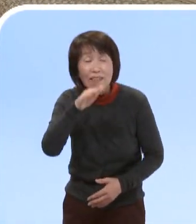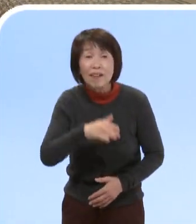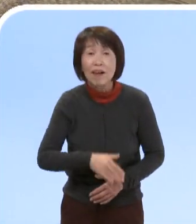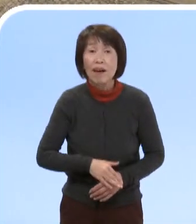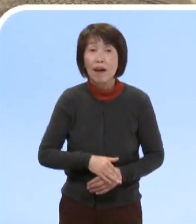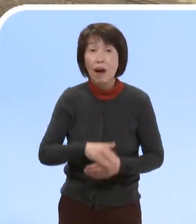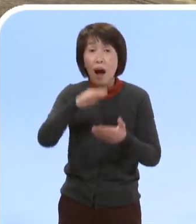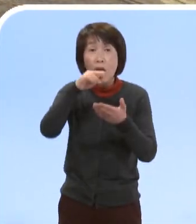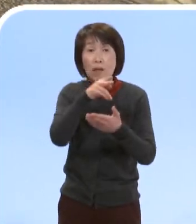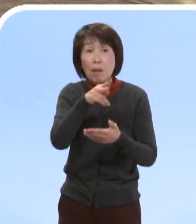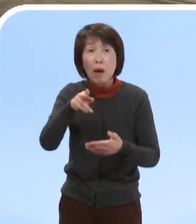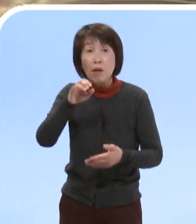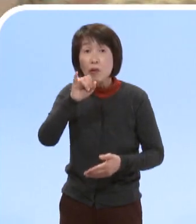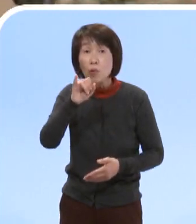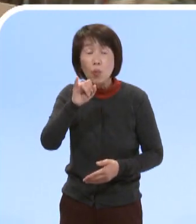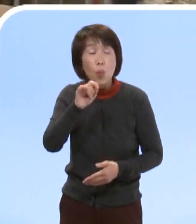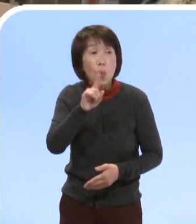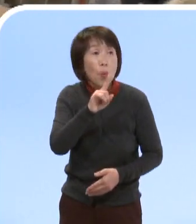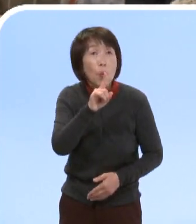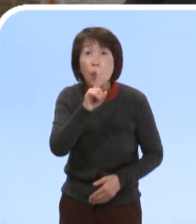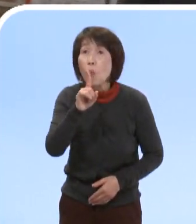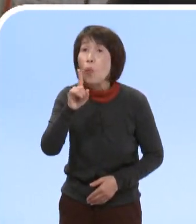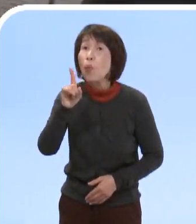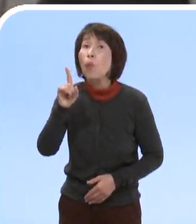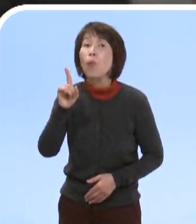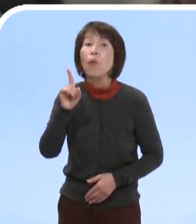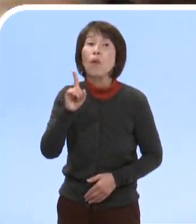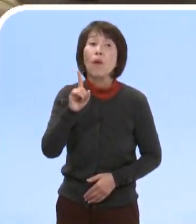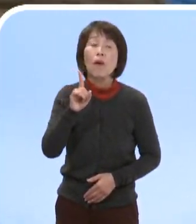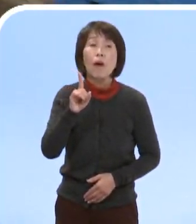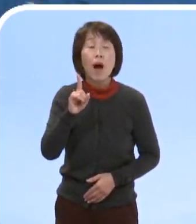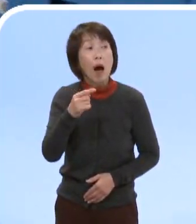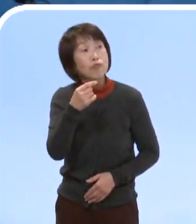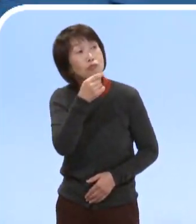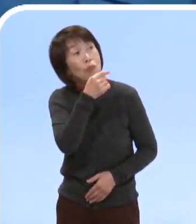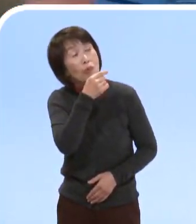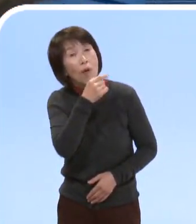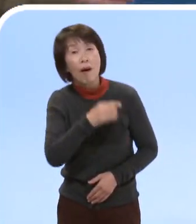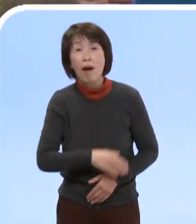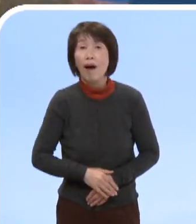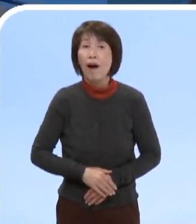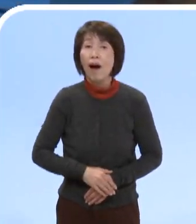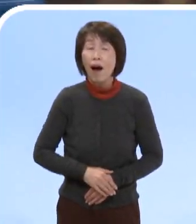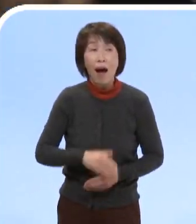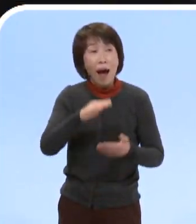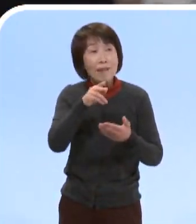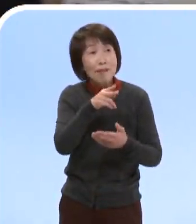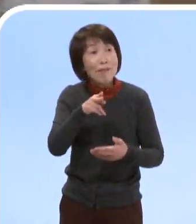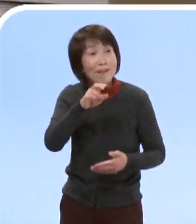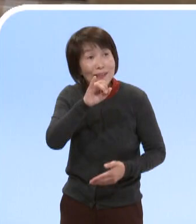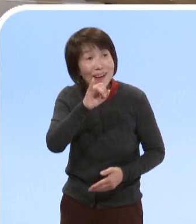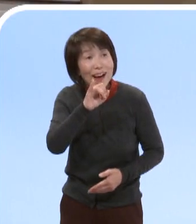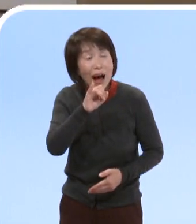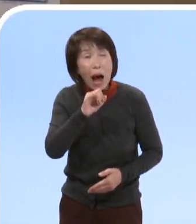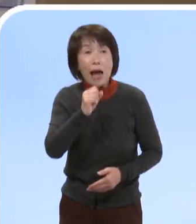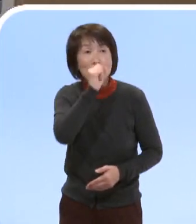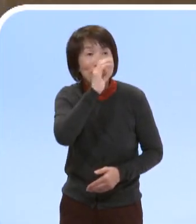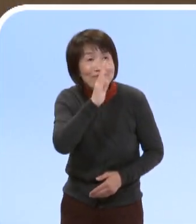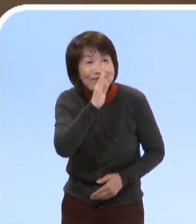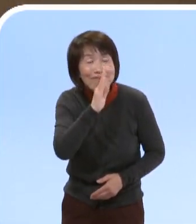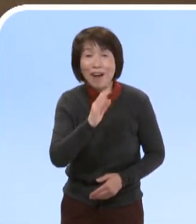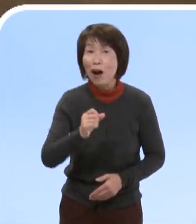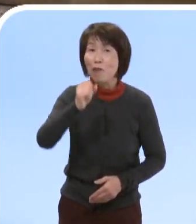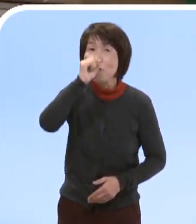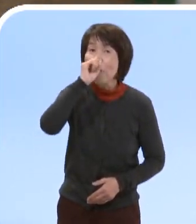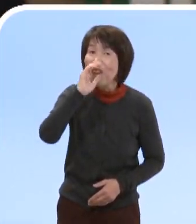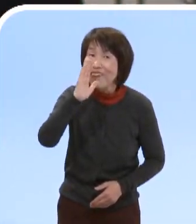します。浅葉さんっていらっしゃいますか。 浅葉は、 あ、こっちだ、はい、あ、浅葉さん、あ、すいません、今日よろ